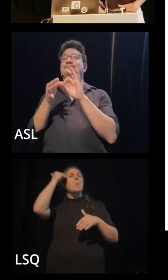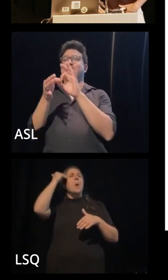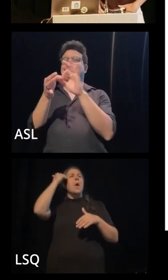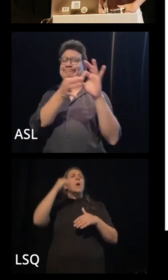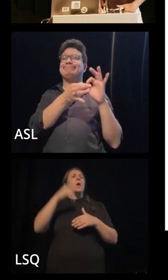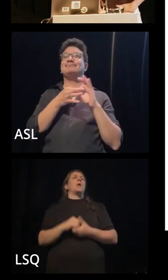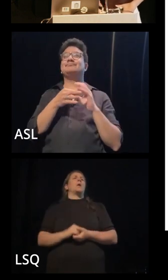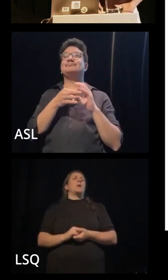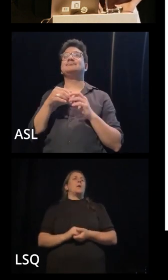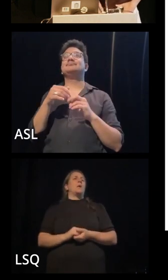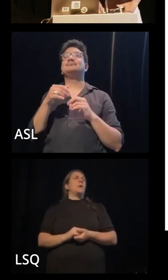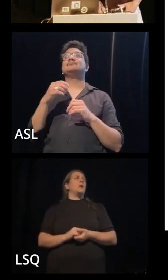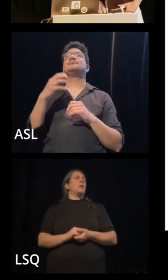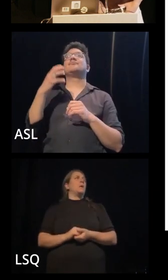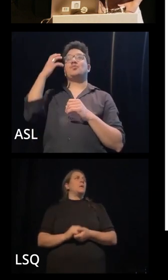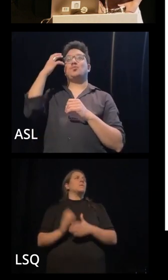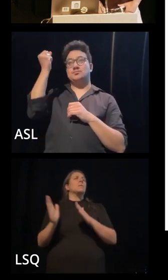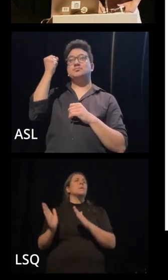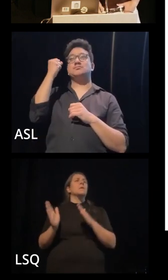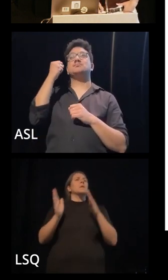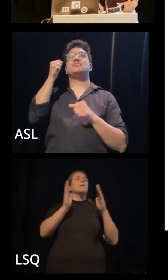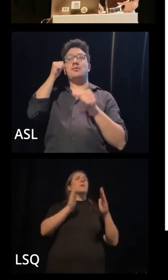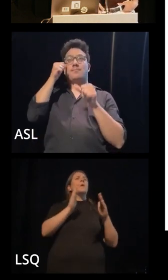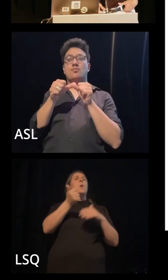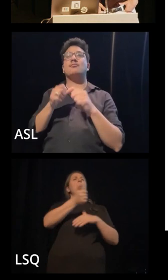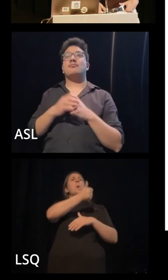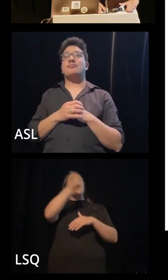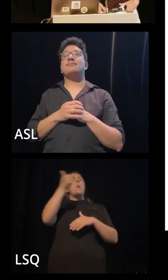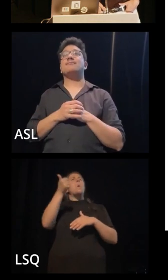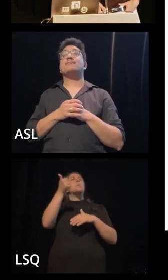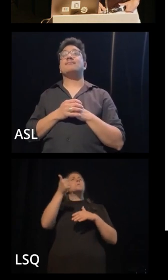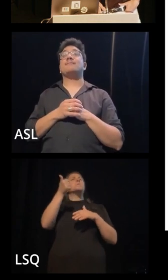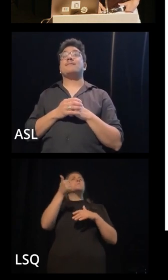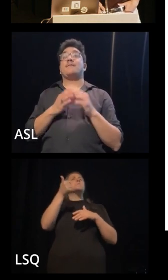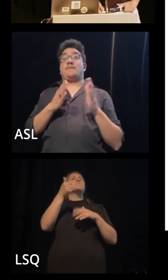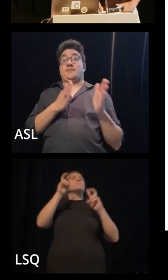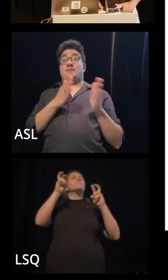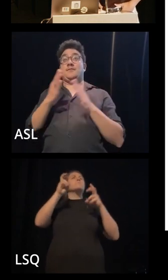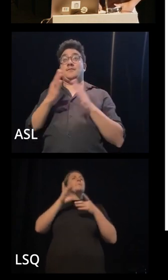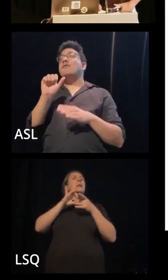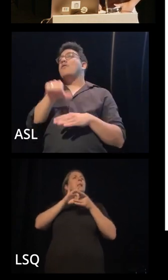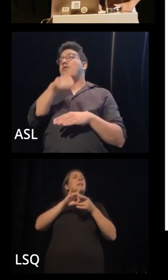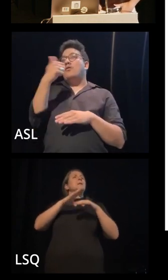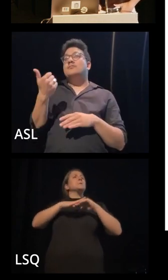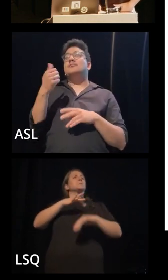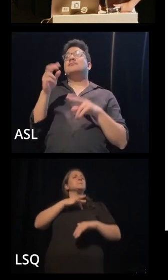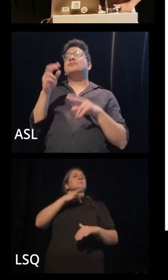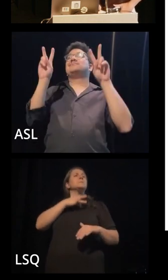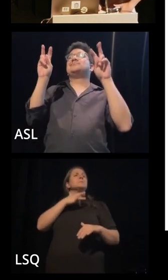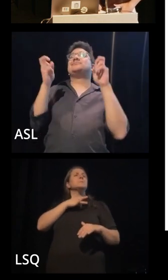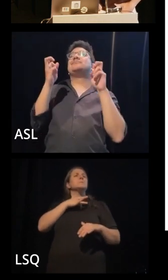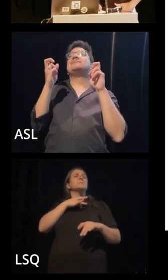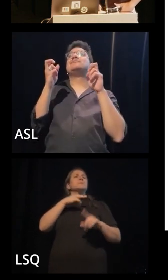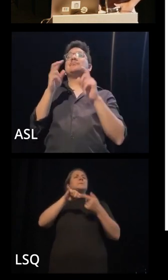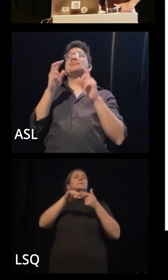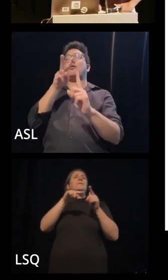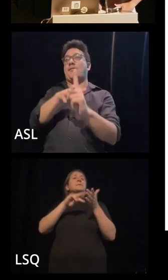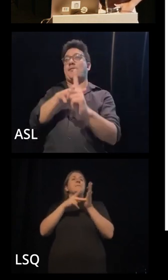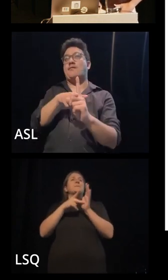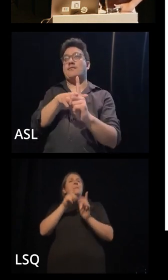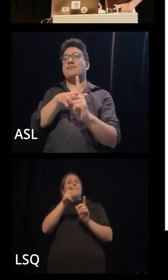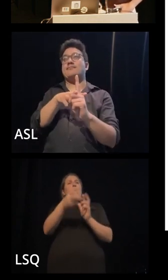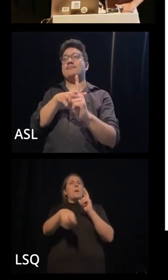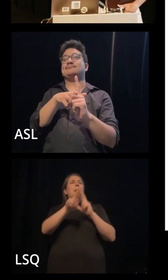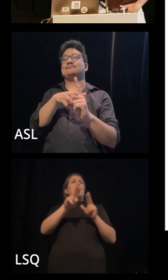côté, d'autres types de liens plus abstraits que proposent des réponses impulsives,